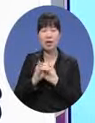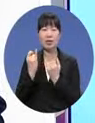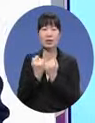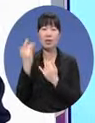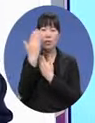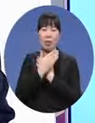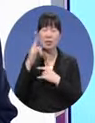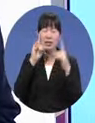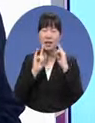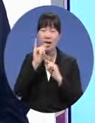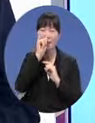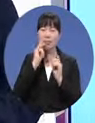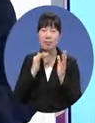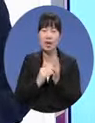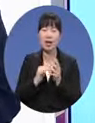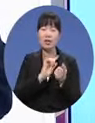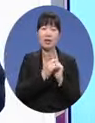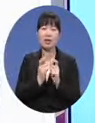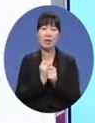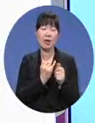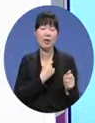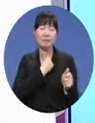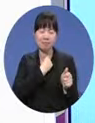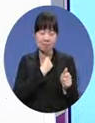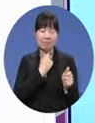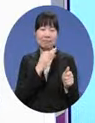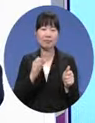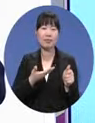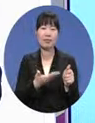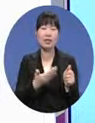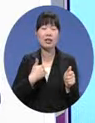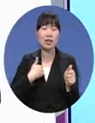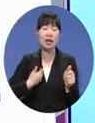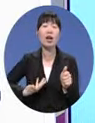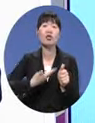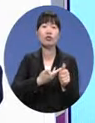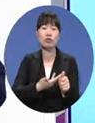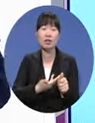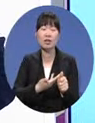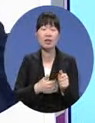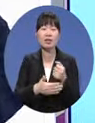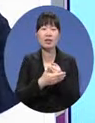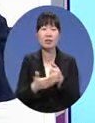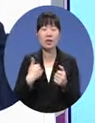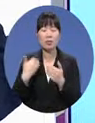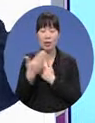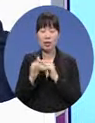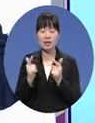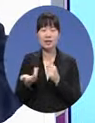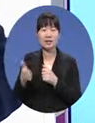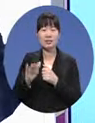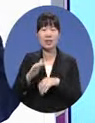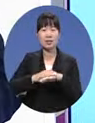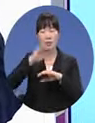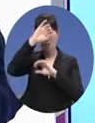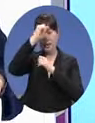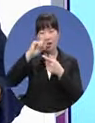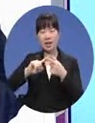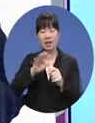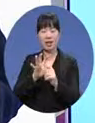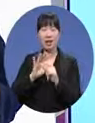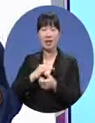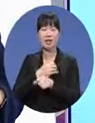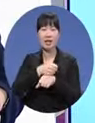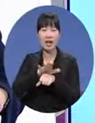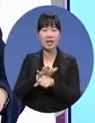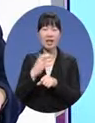많이 상해하거든요. 그 대신 남편의 욕구를 인정해서 내가 해줄게. 그래서 내 몸은 아니지만 손과 발과 모든 걸 이용해서